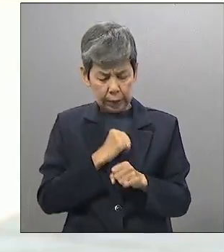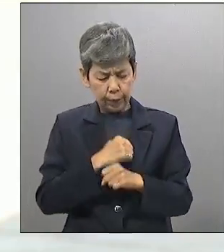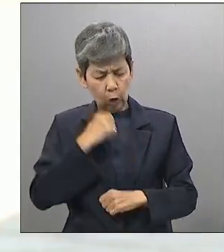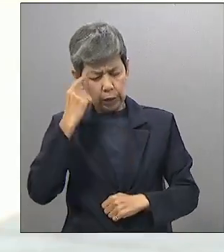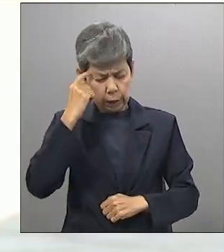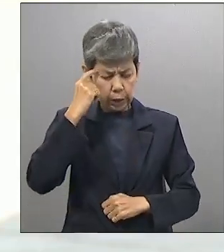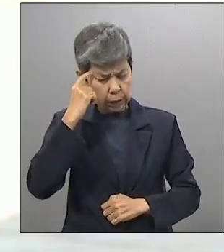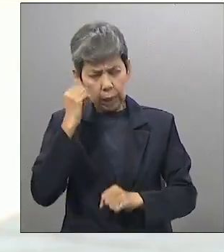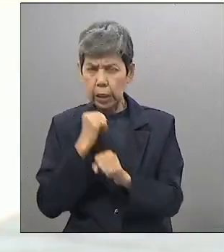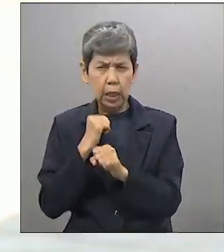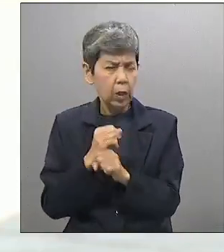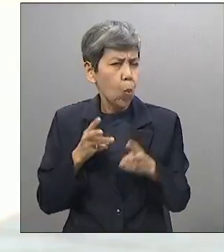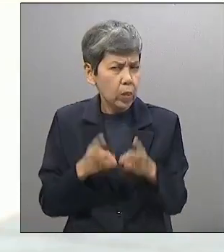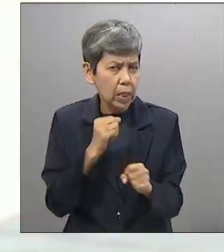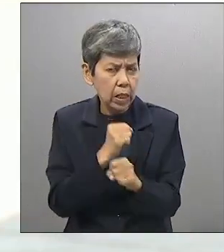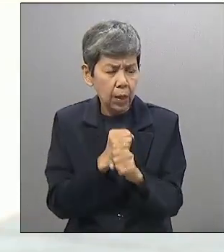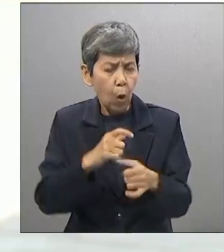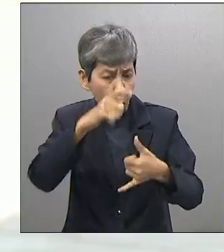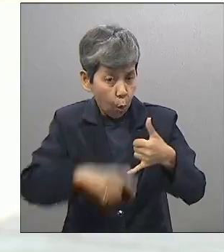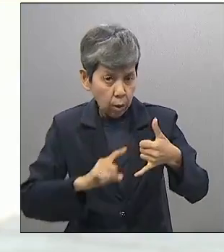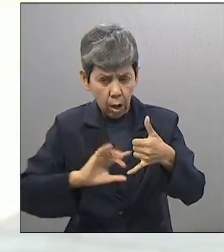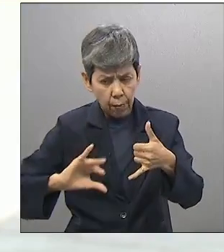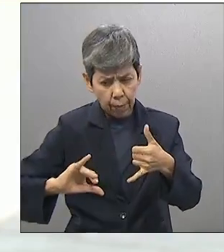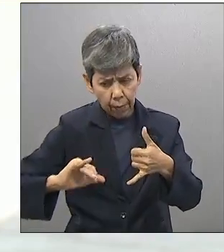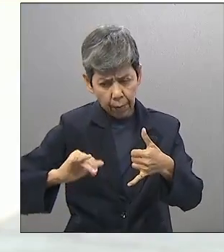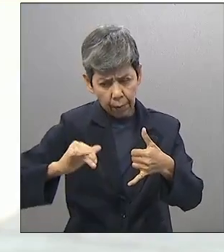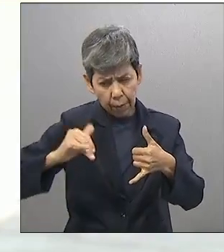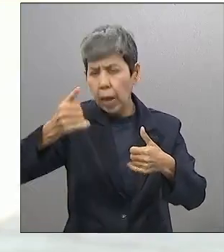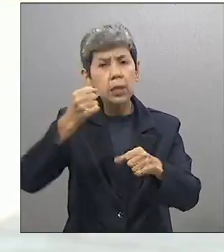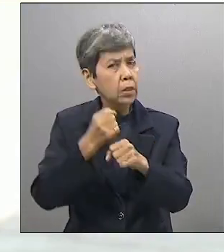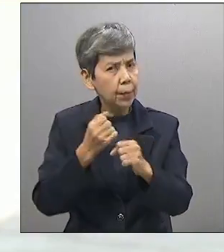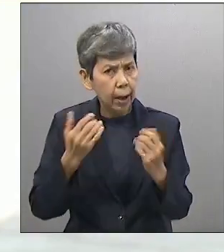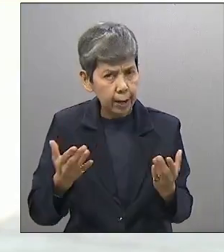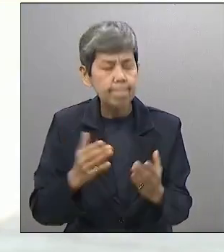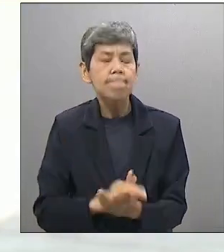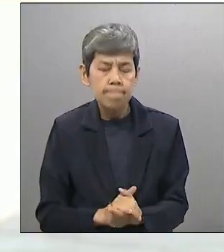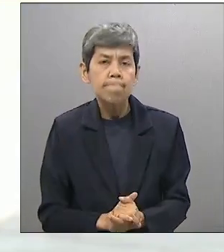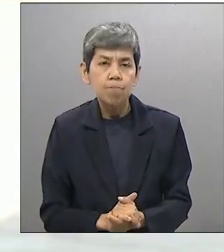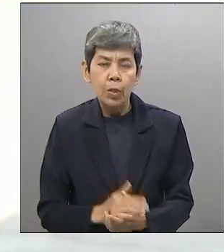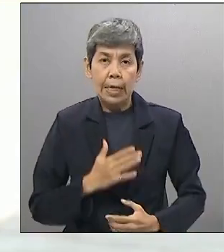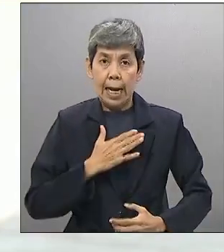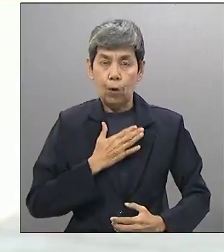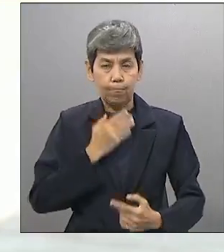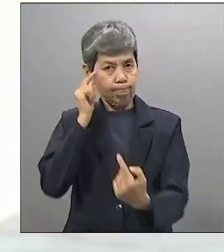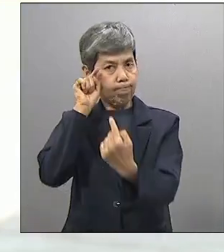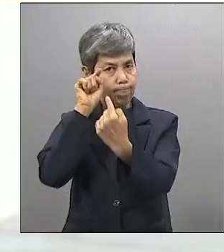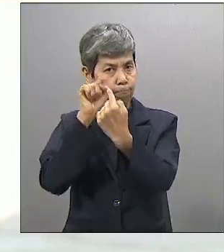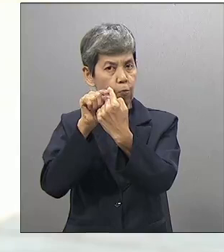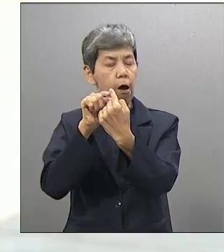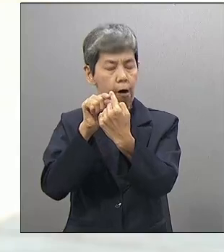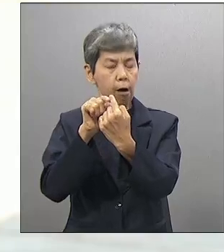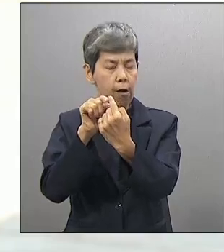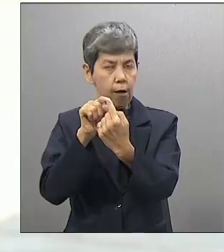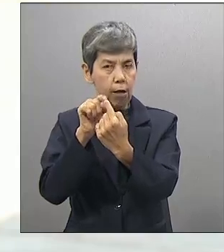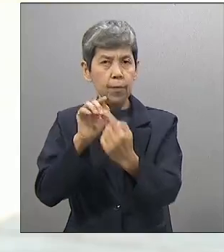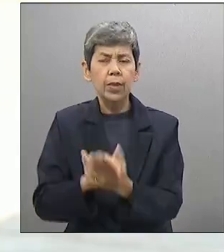วเราจะพัฒนาศักรยภาของมนุย์สู่อนาคตไดอยางไรนะครับเราก็เลยมงมาซึ่คามสำคญจุดแรกก็